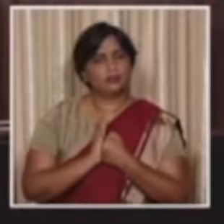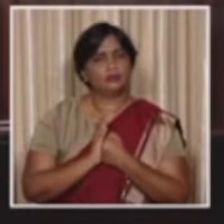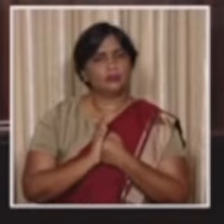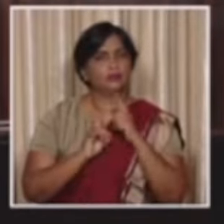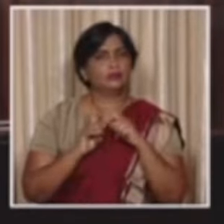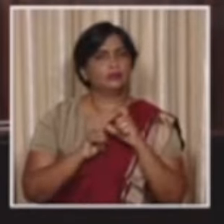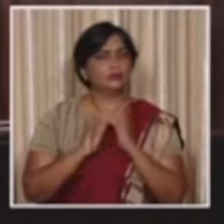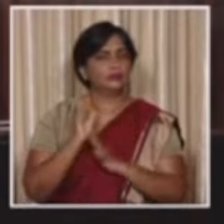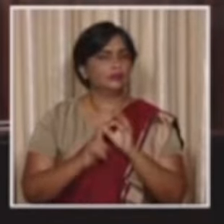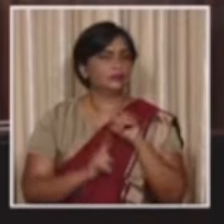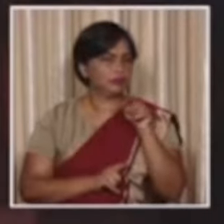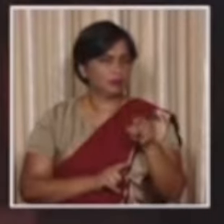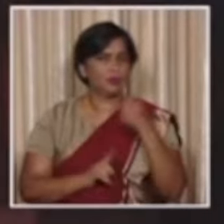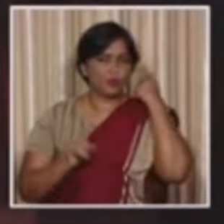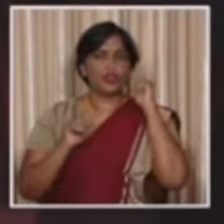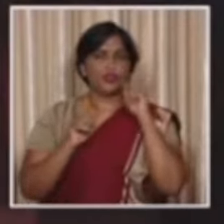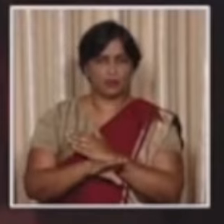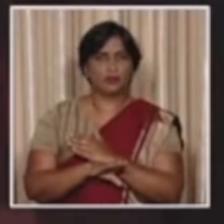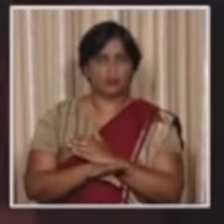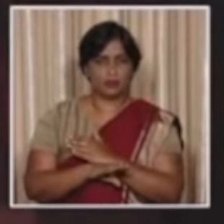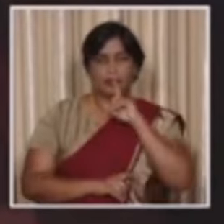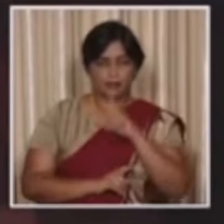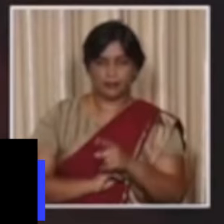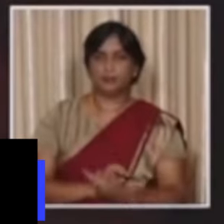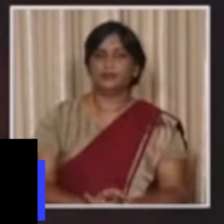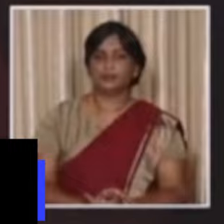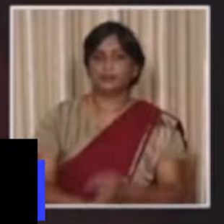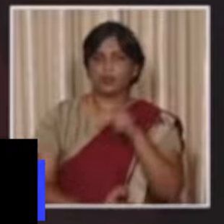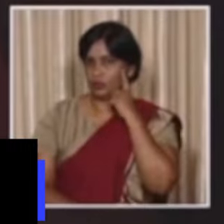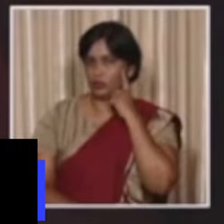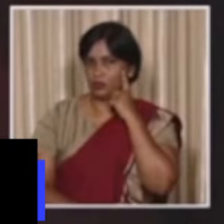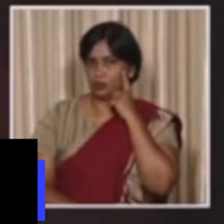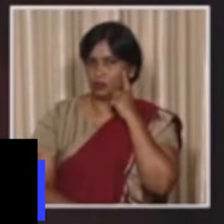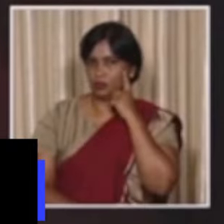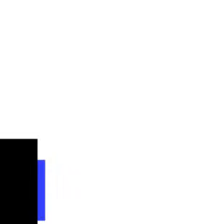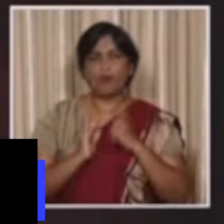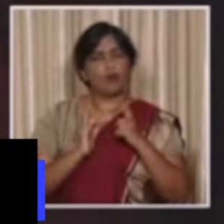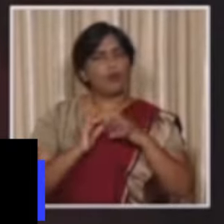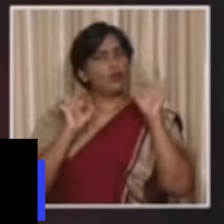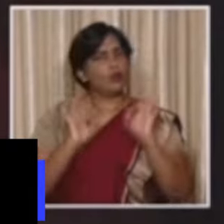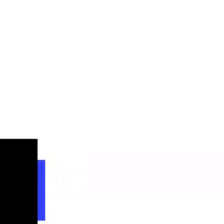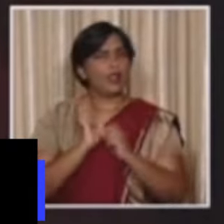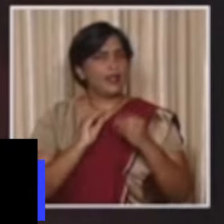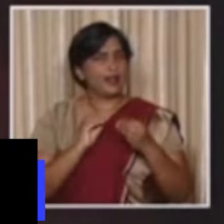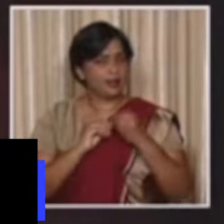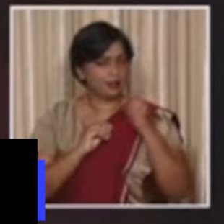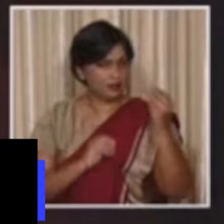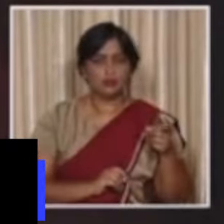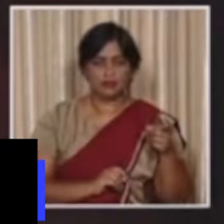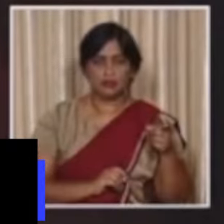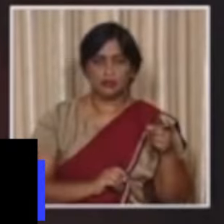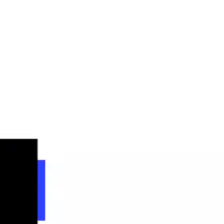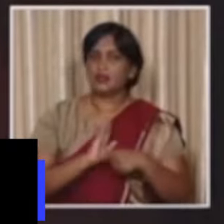අධ්‍යාපන ඇමතිතුමාට මේ කාරණාව මම ඊට ඉස්සෙල්ලත් යොමු කරා. ඔබතුමා දන්නවා මේ පොලි රහිත ණය වැඩසටහන